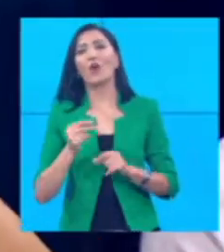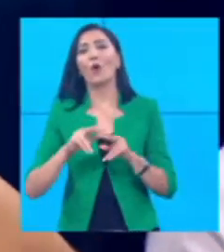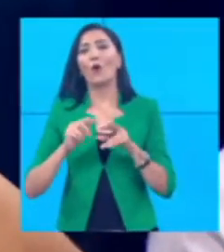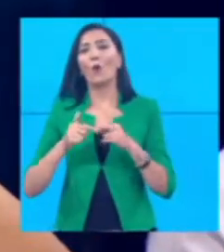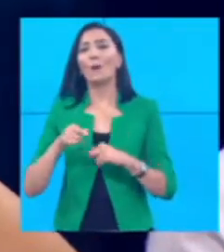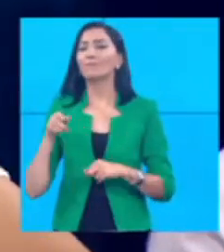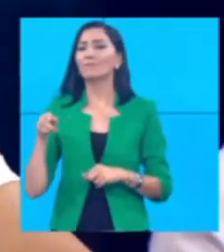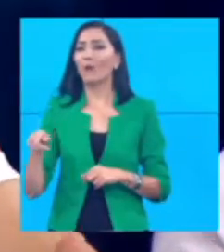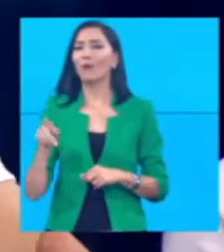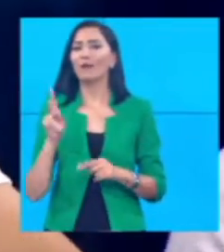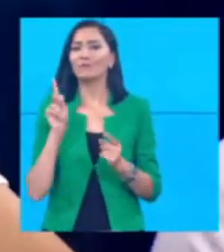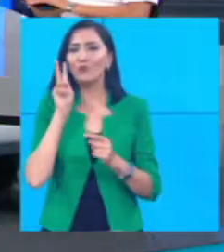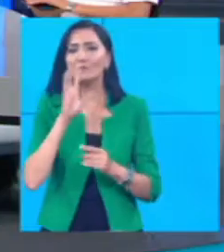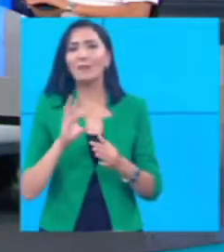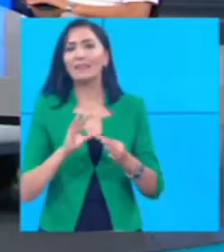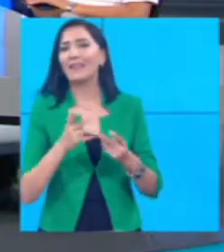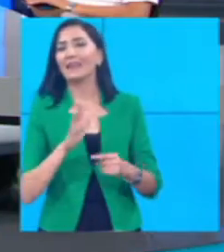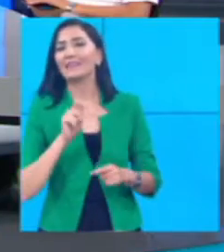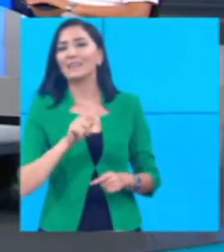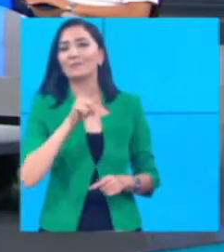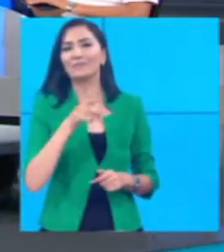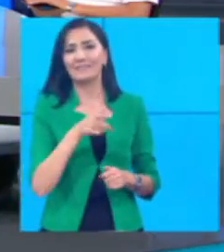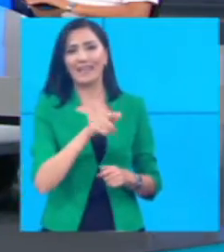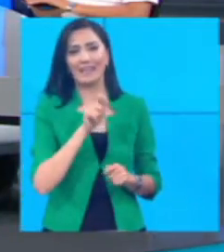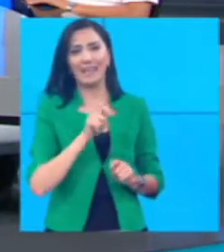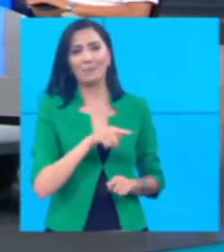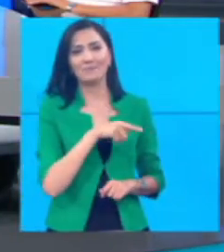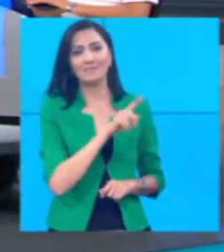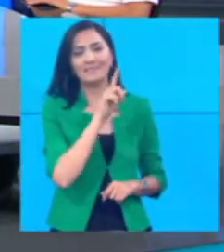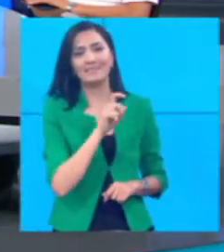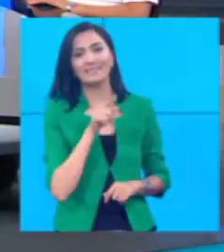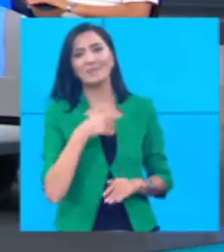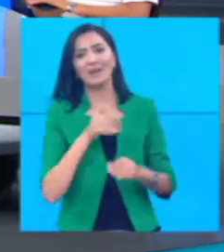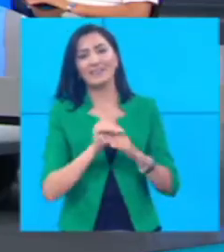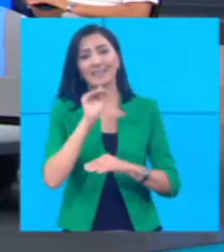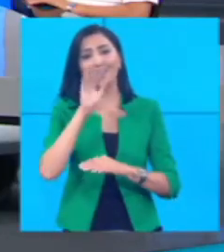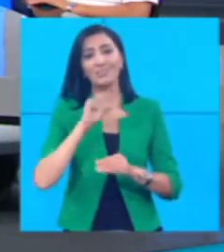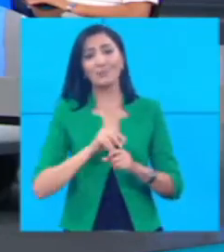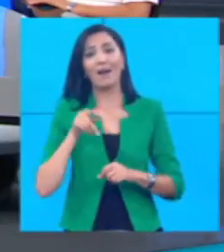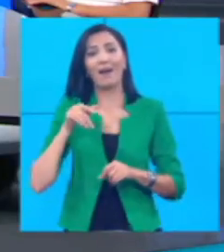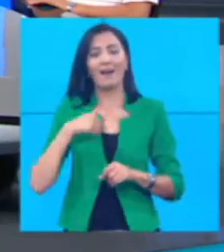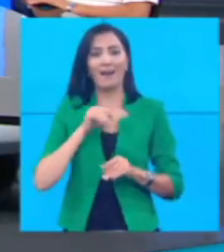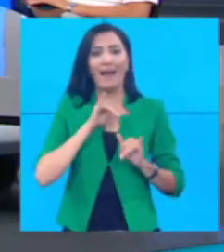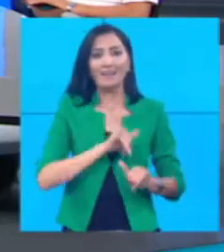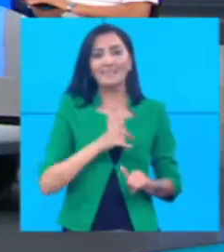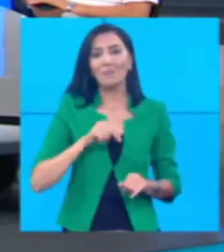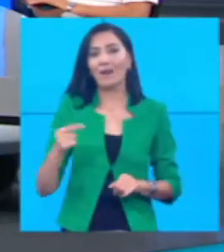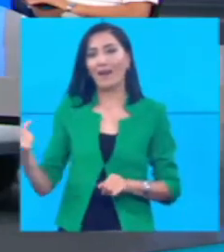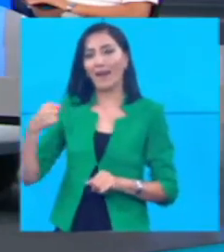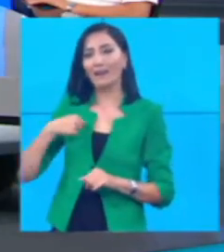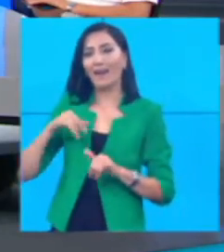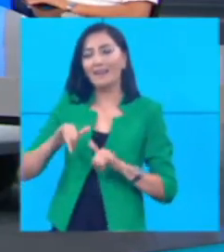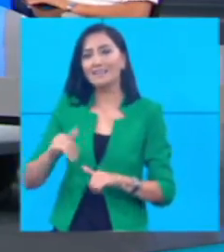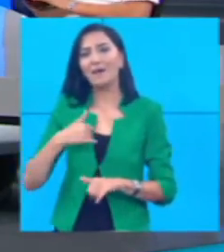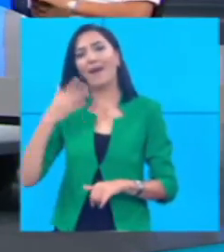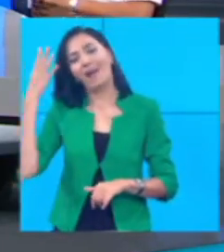böyle şeylerle karşılaştığın zaman ne yapıyorsun? Mesela sen sporcuysan yapmışsındır kapris. Evet. Yaşadığım şeylerin aynısını onlar da bana yapmaya